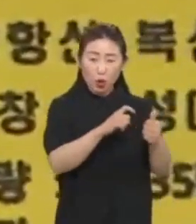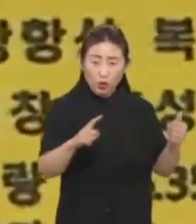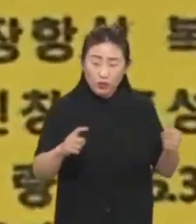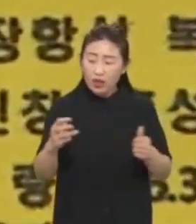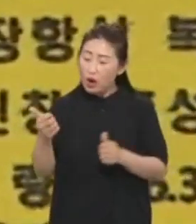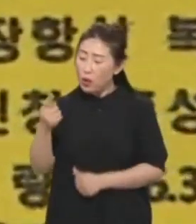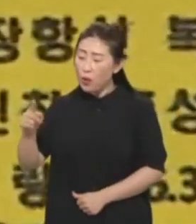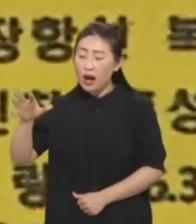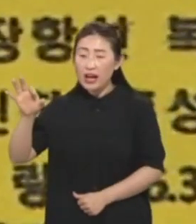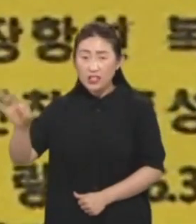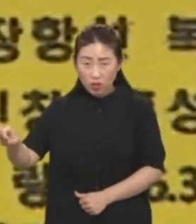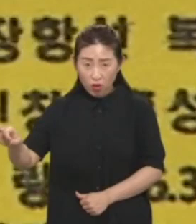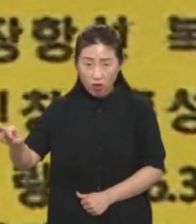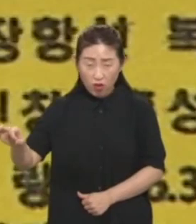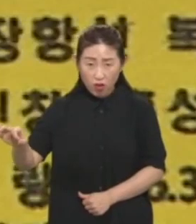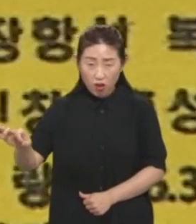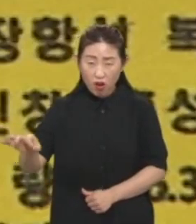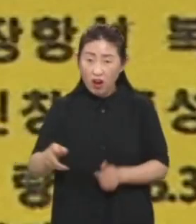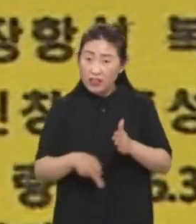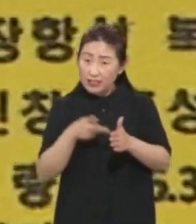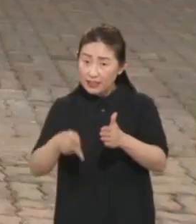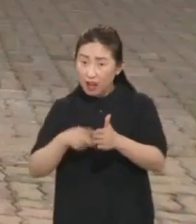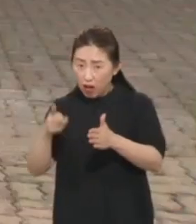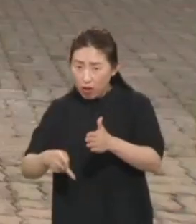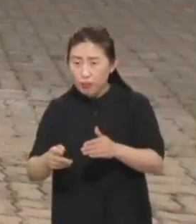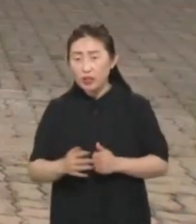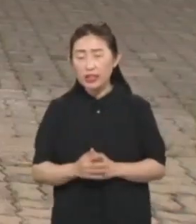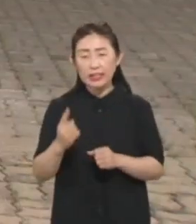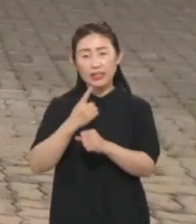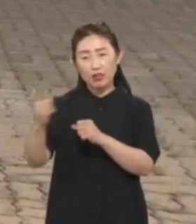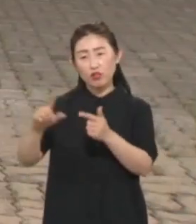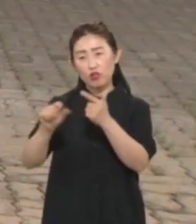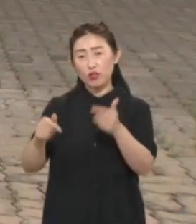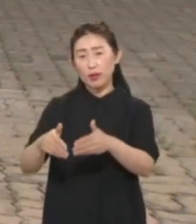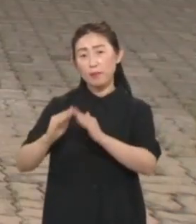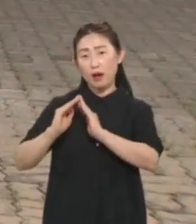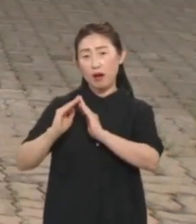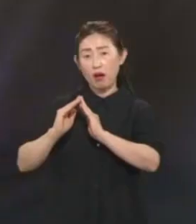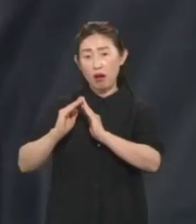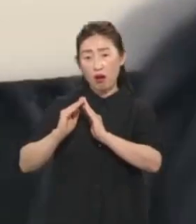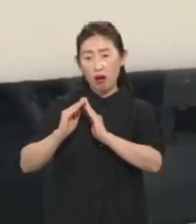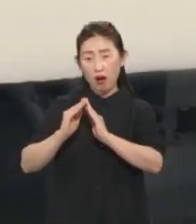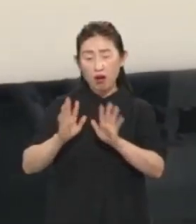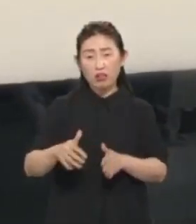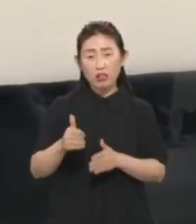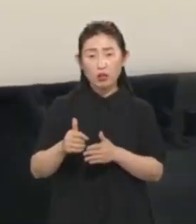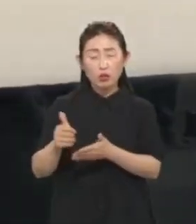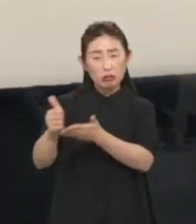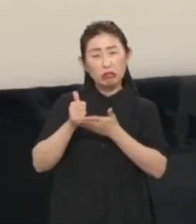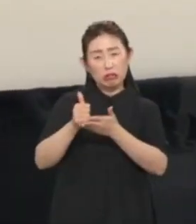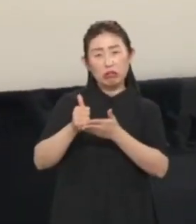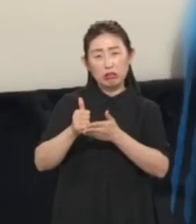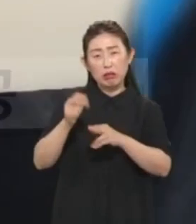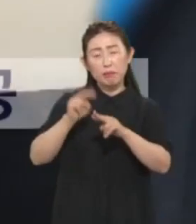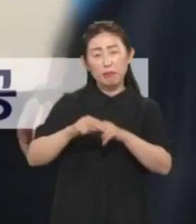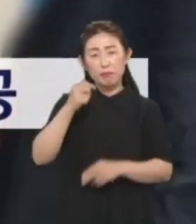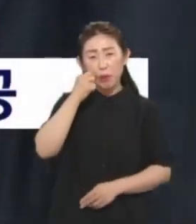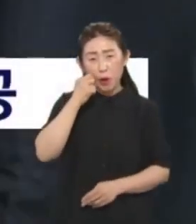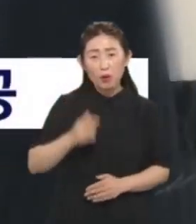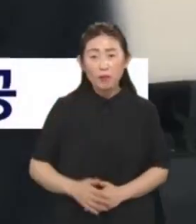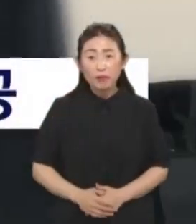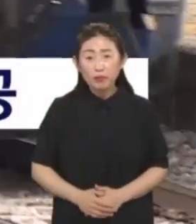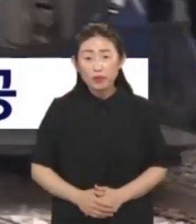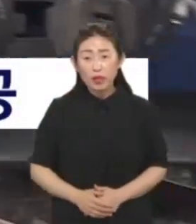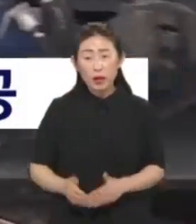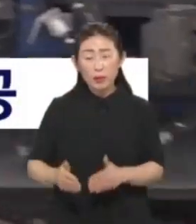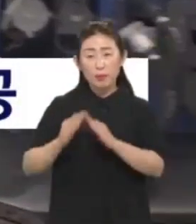경기 화성 간 서해선 복선 전철 사업 역시 내년 6월 완공되지만 빈 차로 운행될 처지입니다. 국토부는